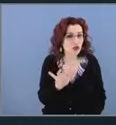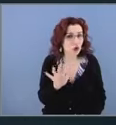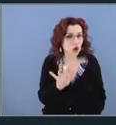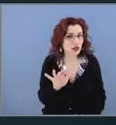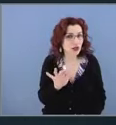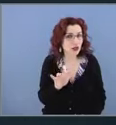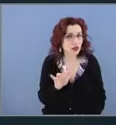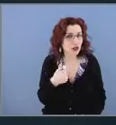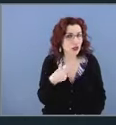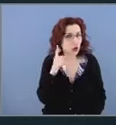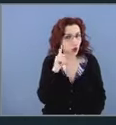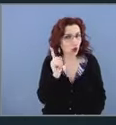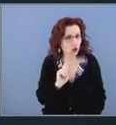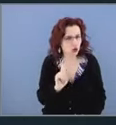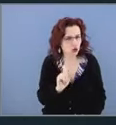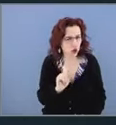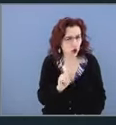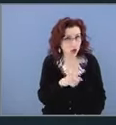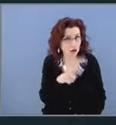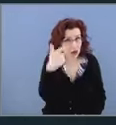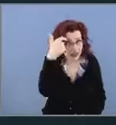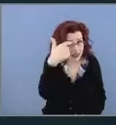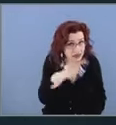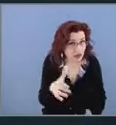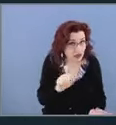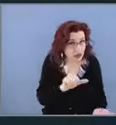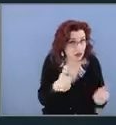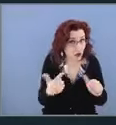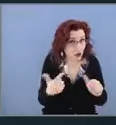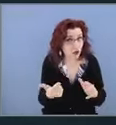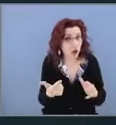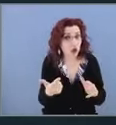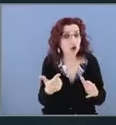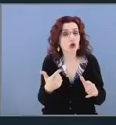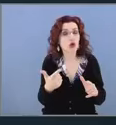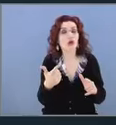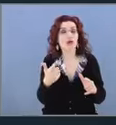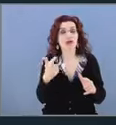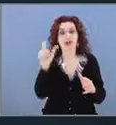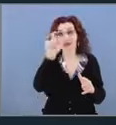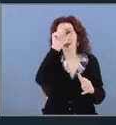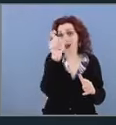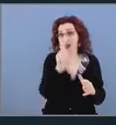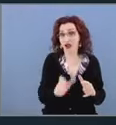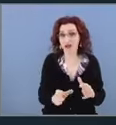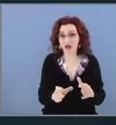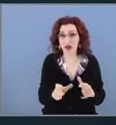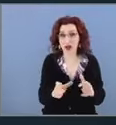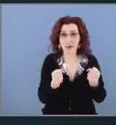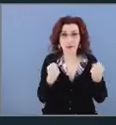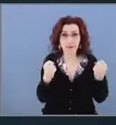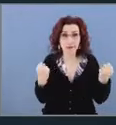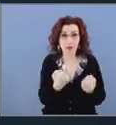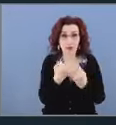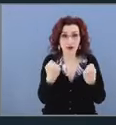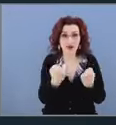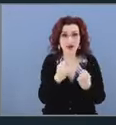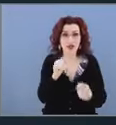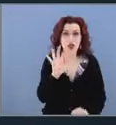voi sanno che sono stati promossi a livello nazionale 5